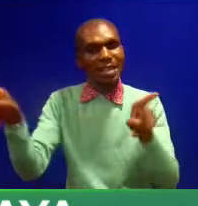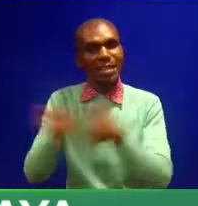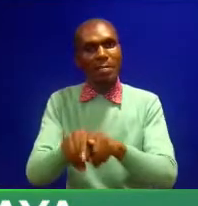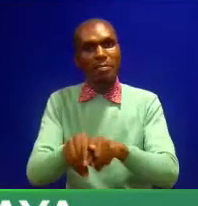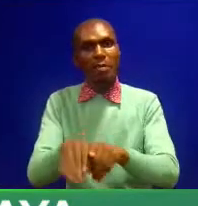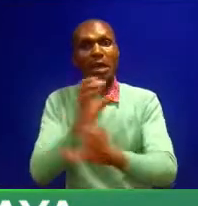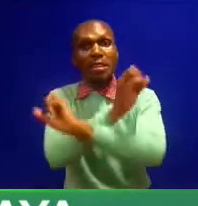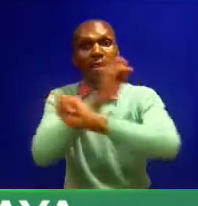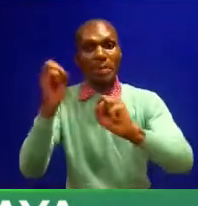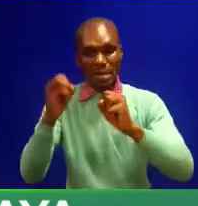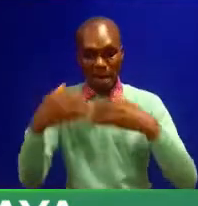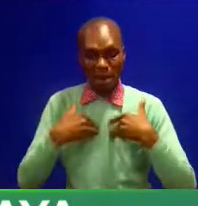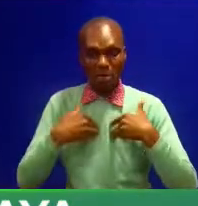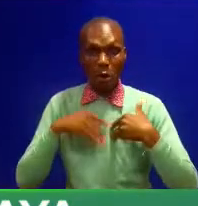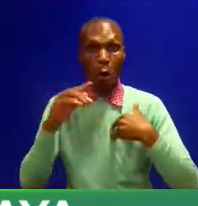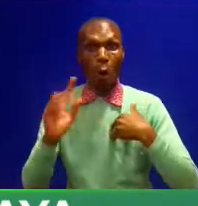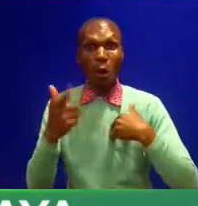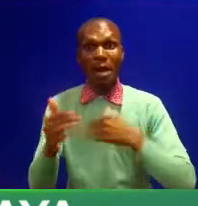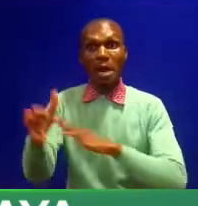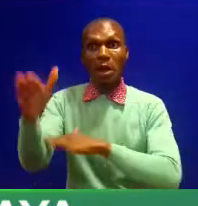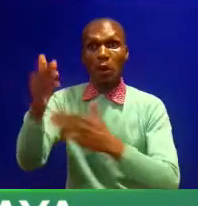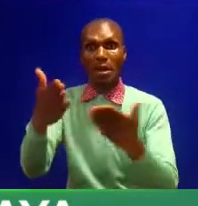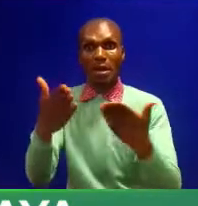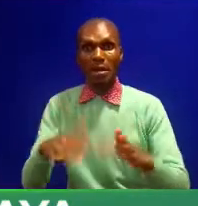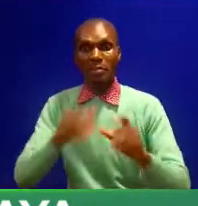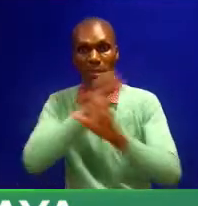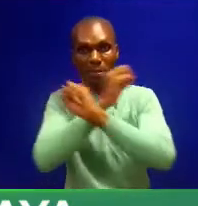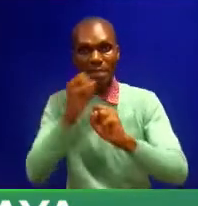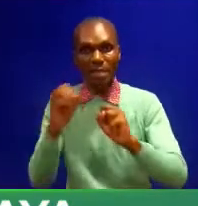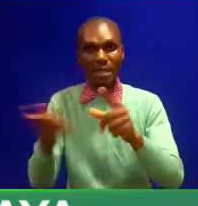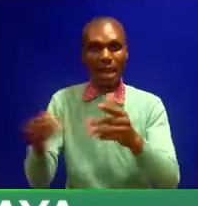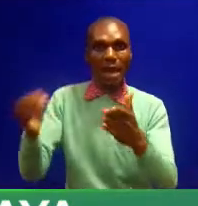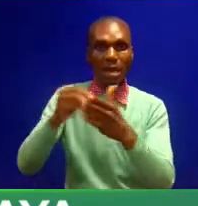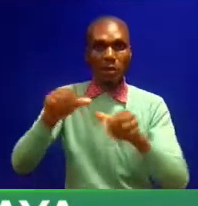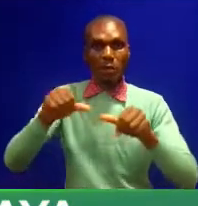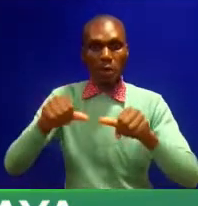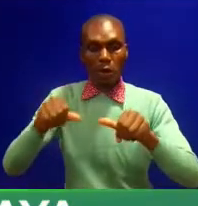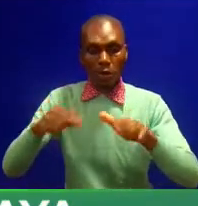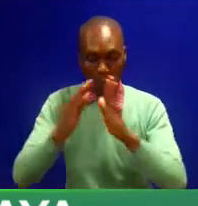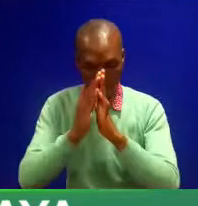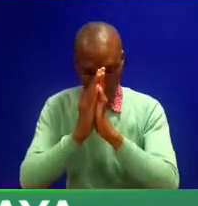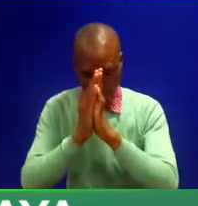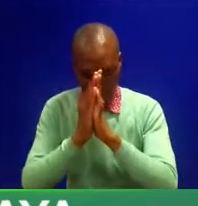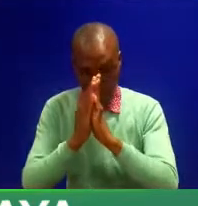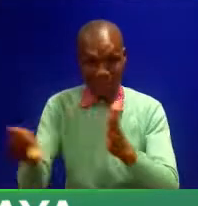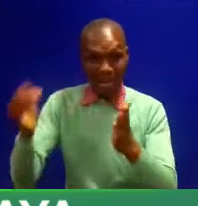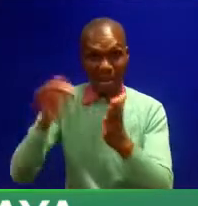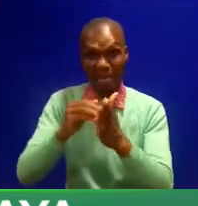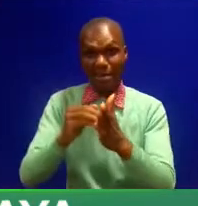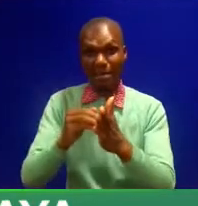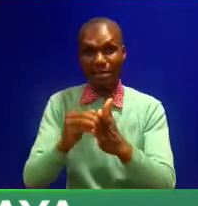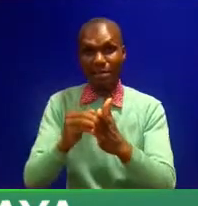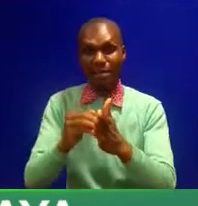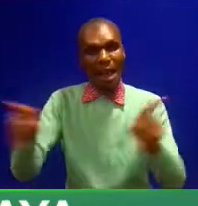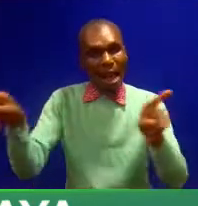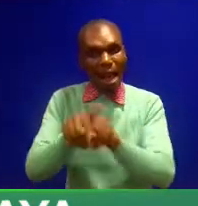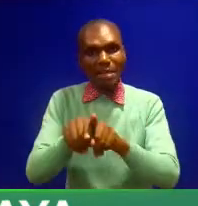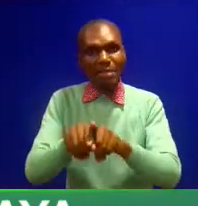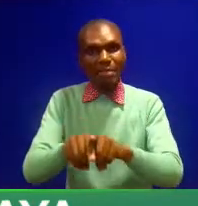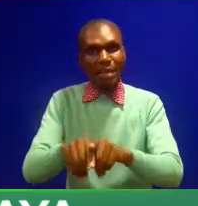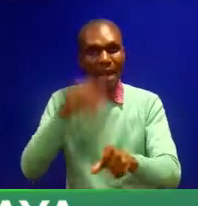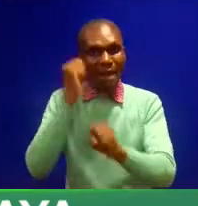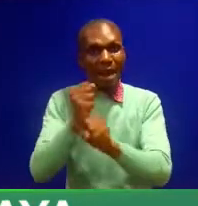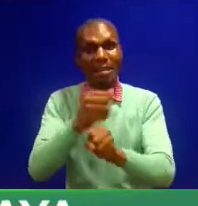nitu toko tewa na nyasa ae otwa hile na andu tuniko toko sawa na nako iko tuwa hawe mwana kata tuwa rira maya tuwa ya